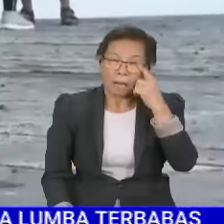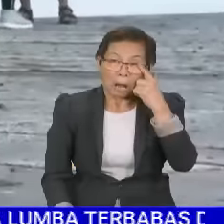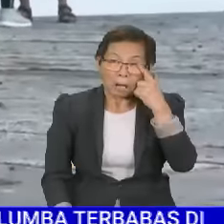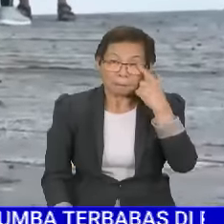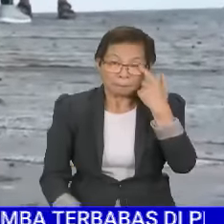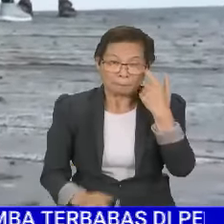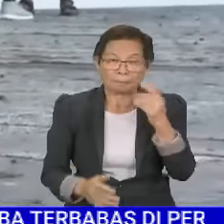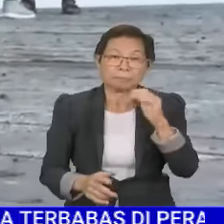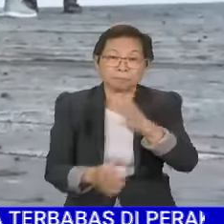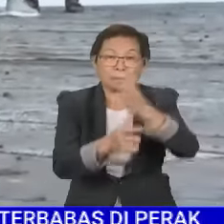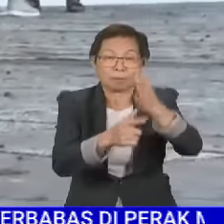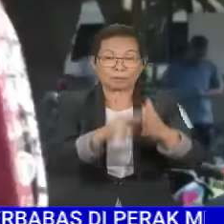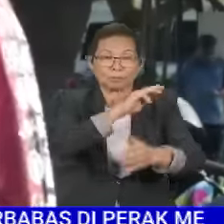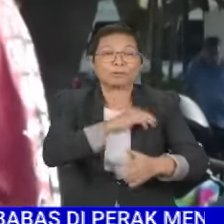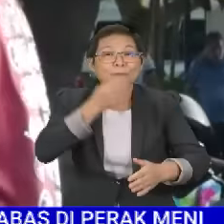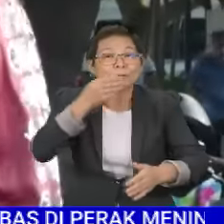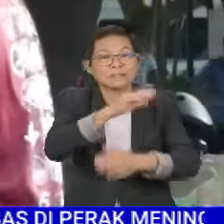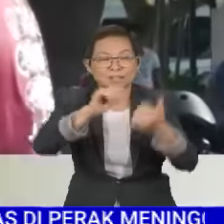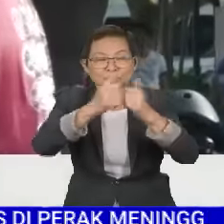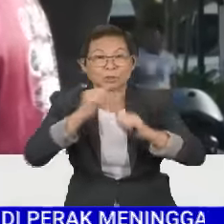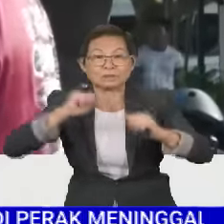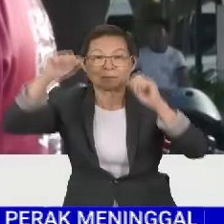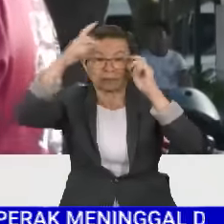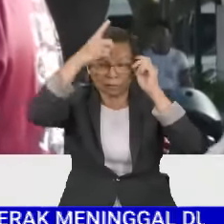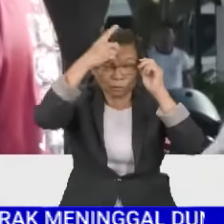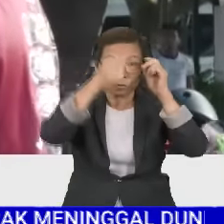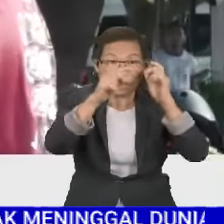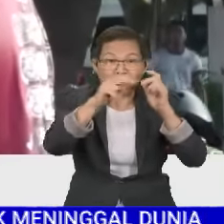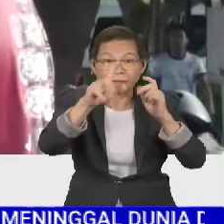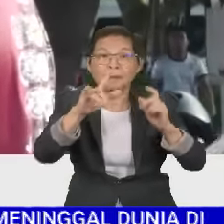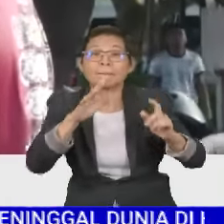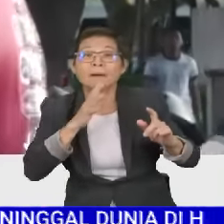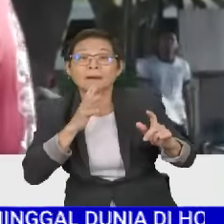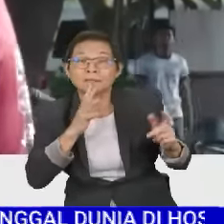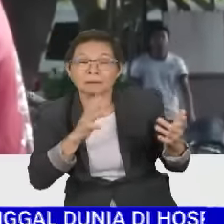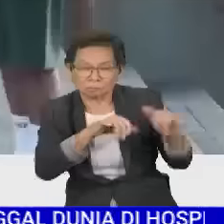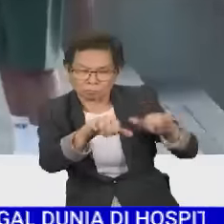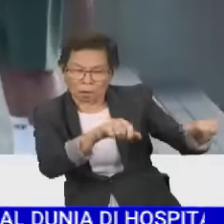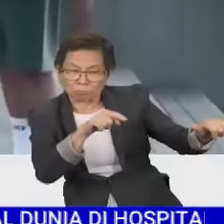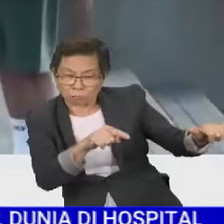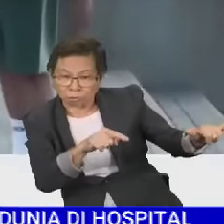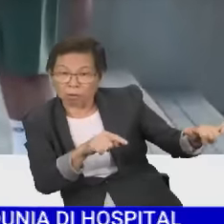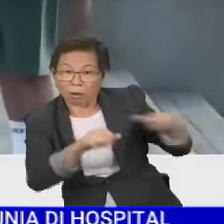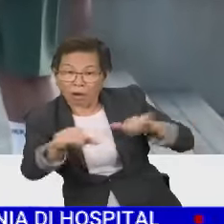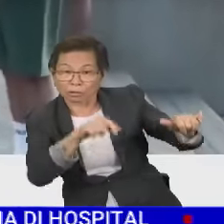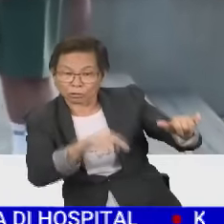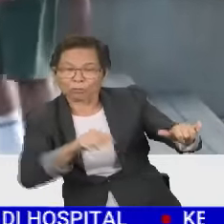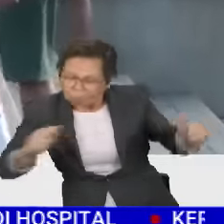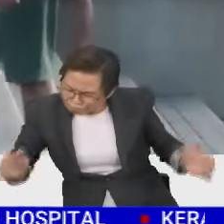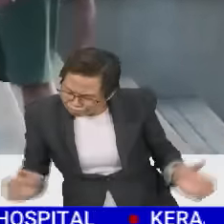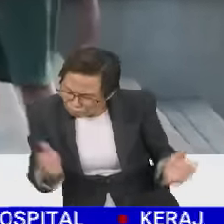pembantu menteri beliau dan sukan Sabah Dato Andi Muhammad Suryadi Bandi menyempatkan activity berkenaan bukan saja